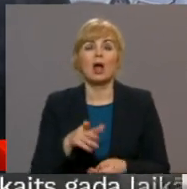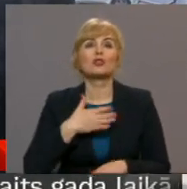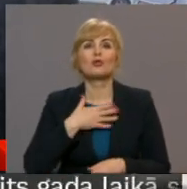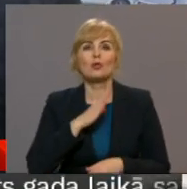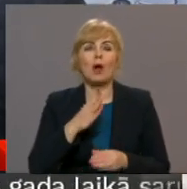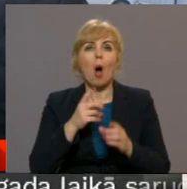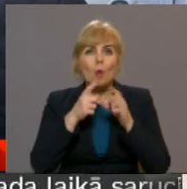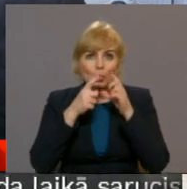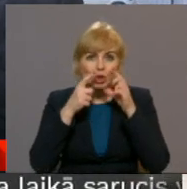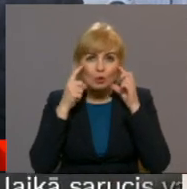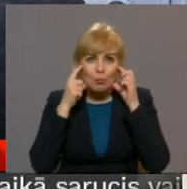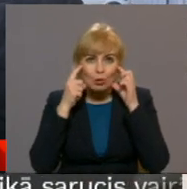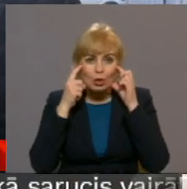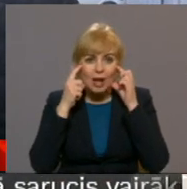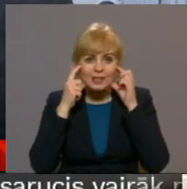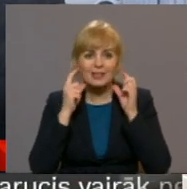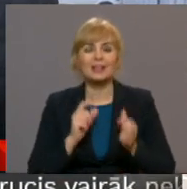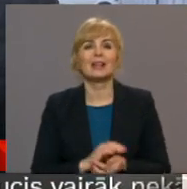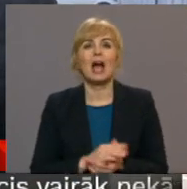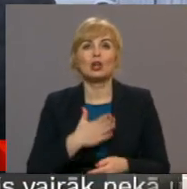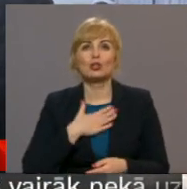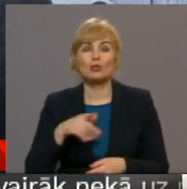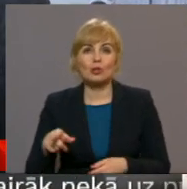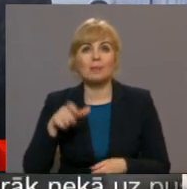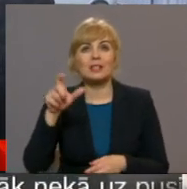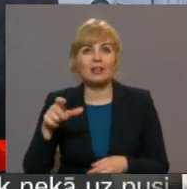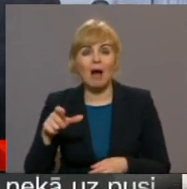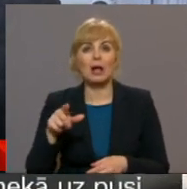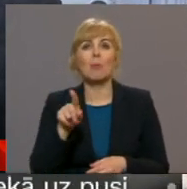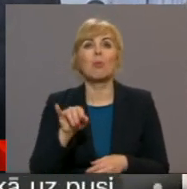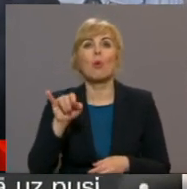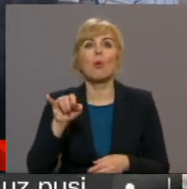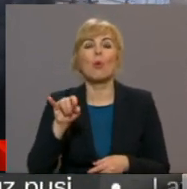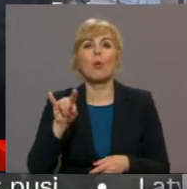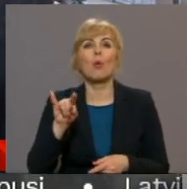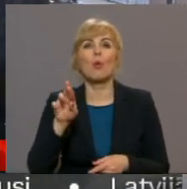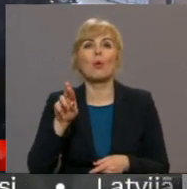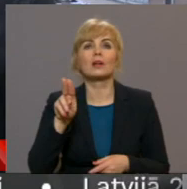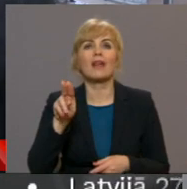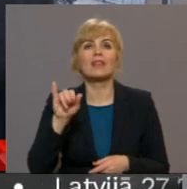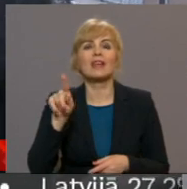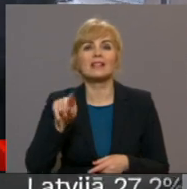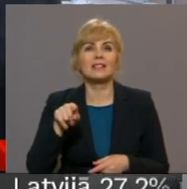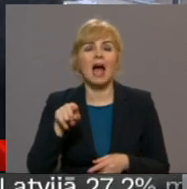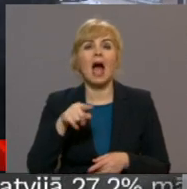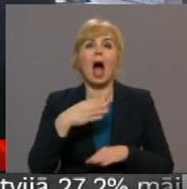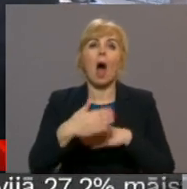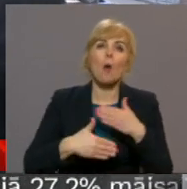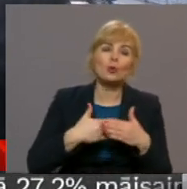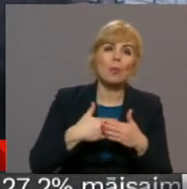Uzpurnus. Purnuzis, jo uzpurni suņiem, ar cilvēkiem purnuzis. Kāds jums patīk labāk, auduma vai